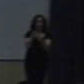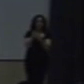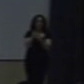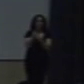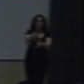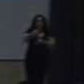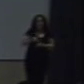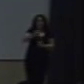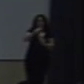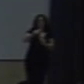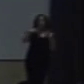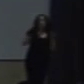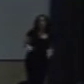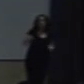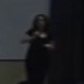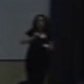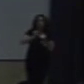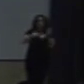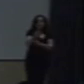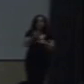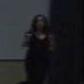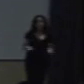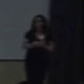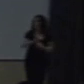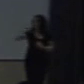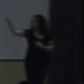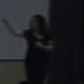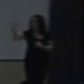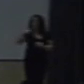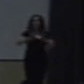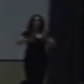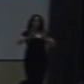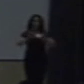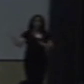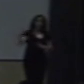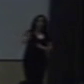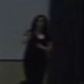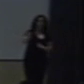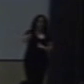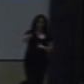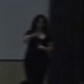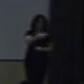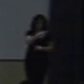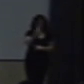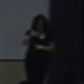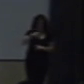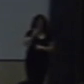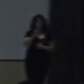transmeten. La Llucia Oliva havia demanat abans la paraula, si no la Carme Figueres anava després. Una